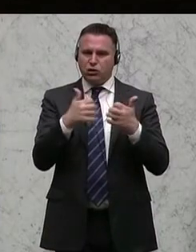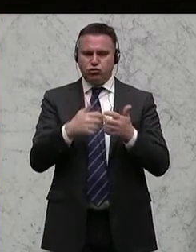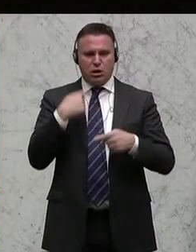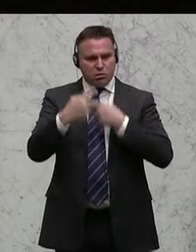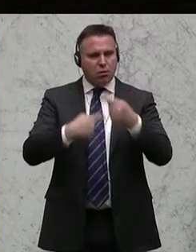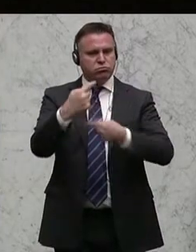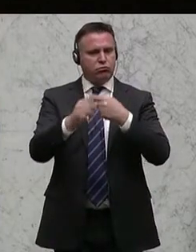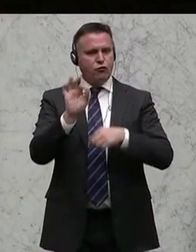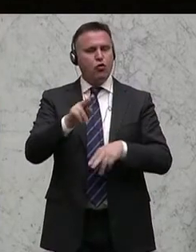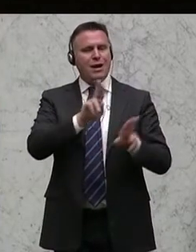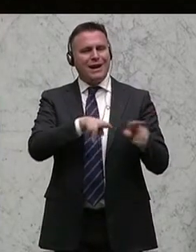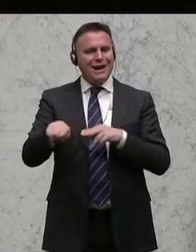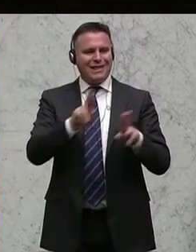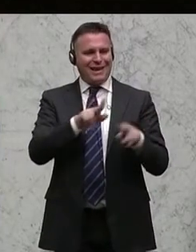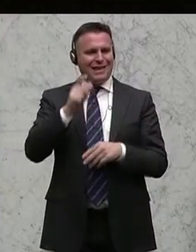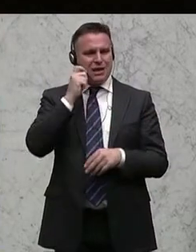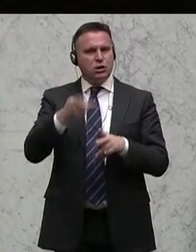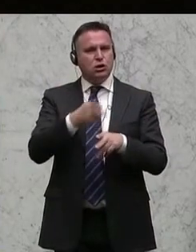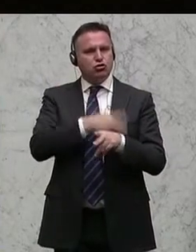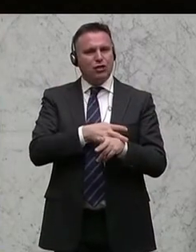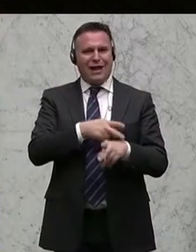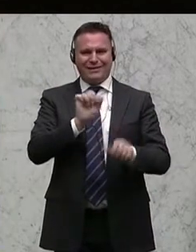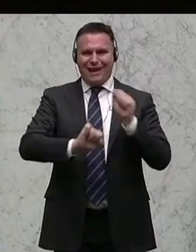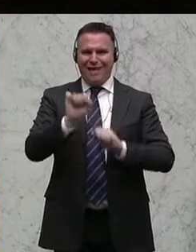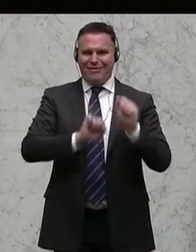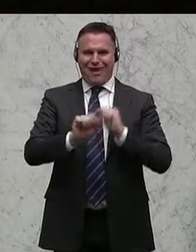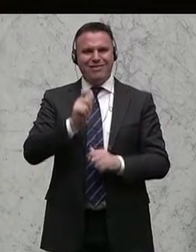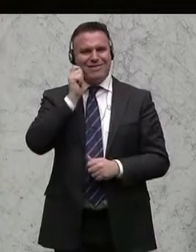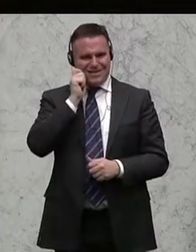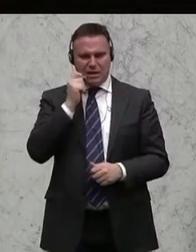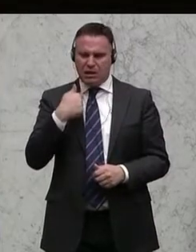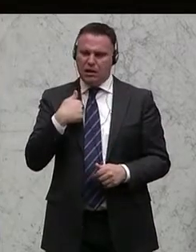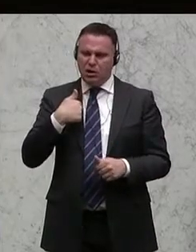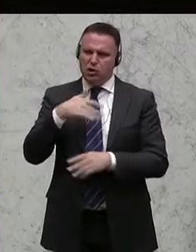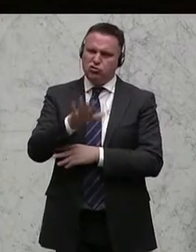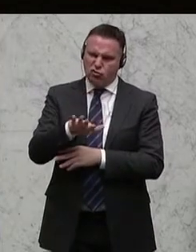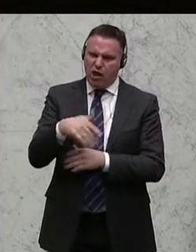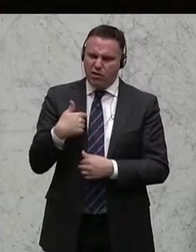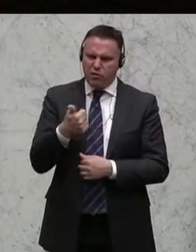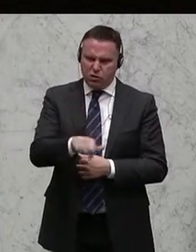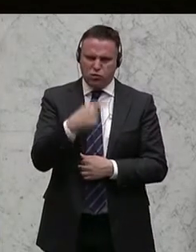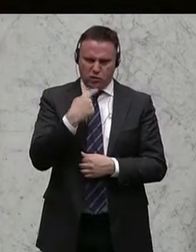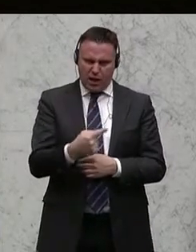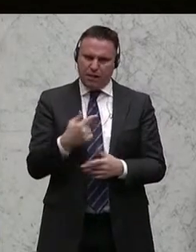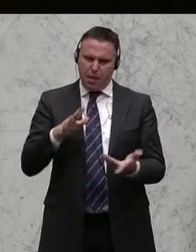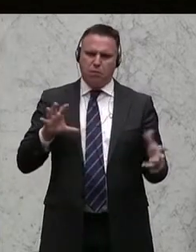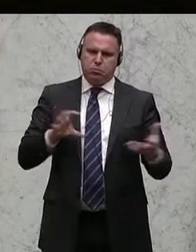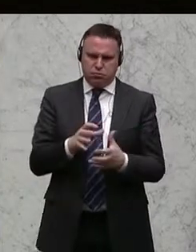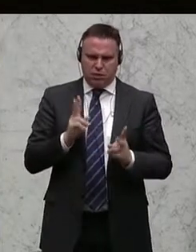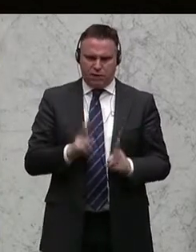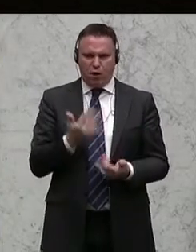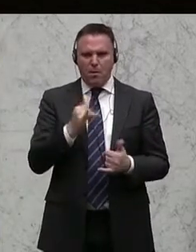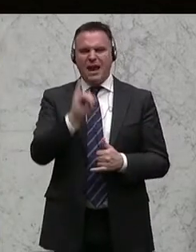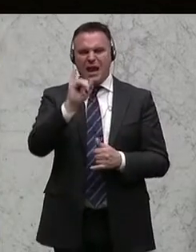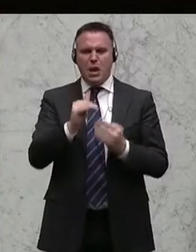alle angehenden Richterinnen und Staatsanwältinnen umzusetzen. Hier ist wenigstens die Genderei ein bisschen kompakter gemacht, wenn man das